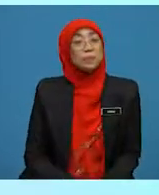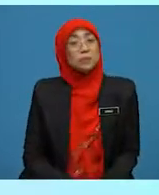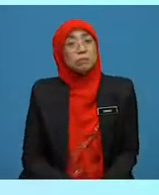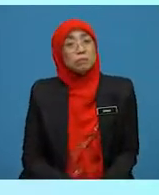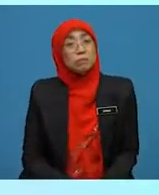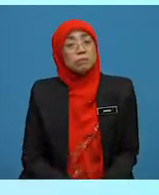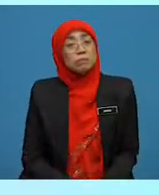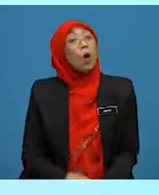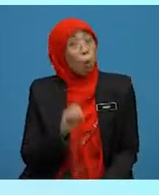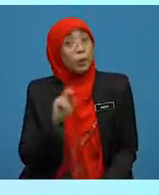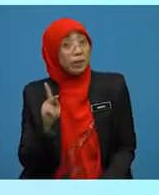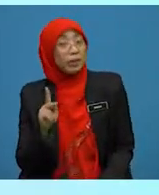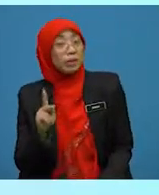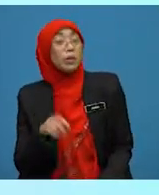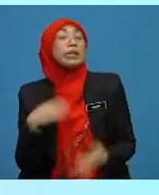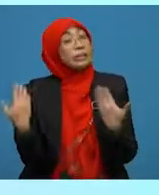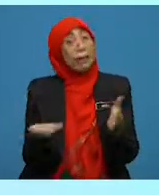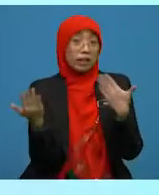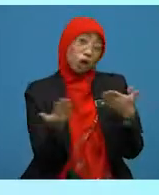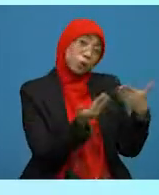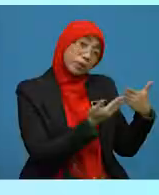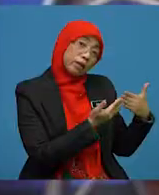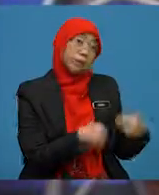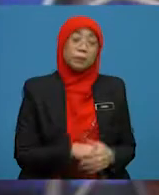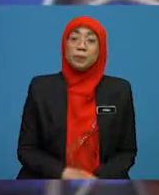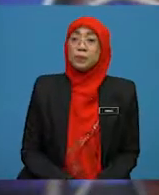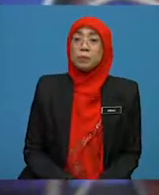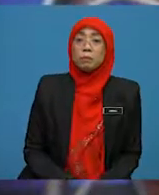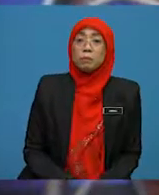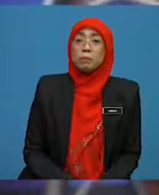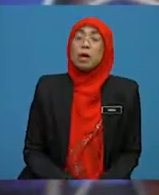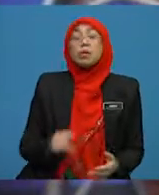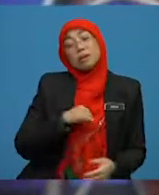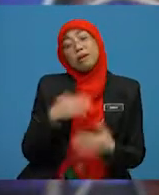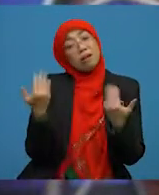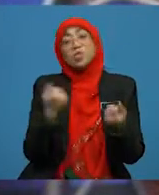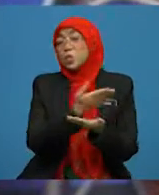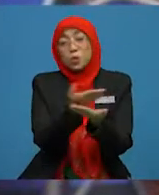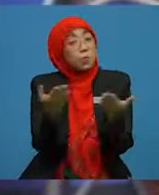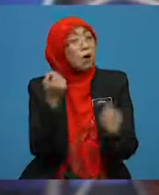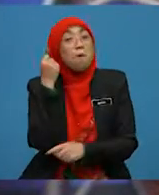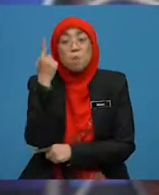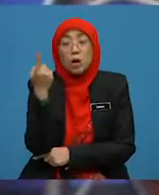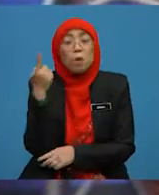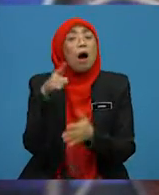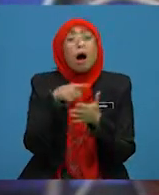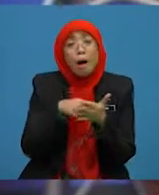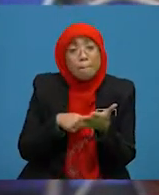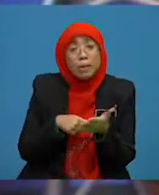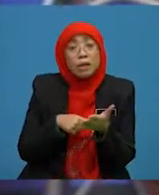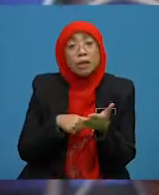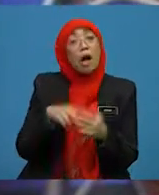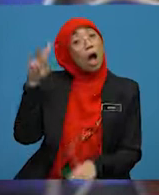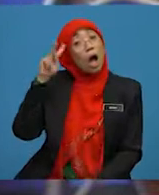Baiklah para pelajar, dengan penerangan tadi, cikgu harap para pelajar dapat memahami